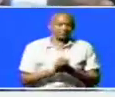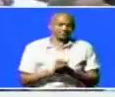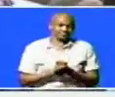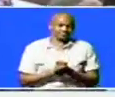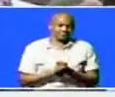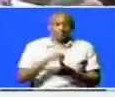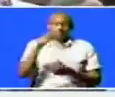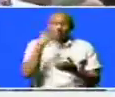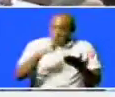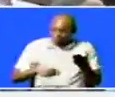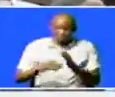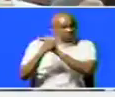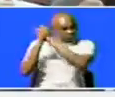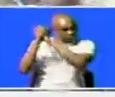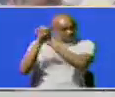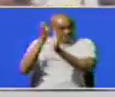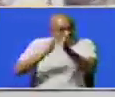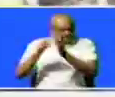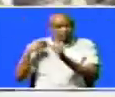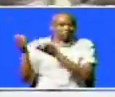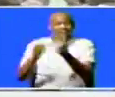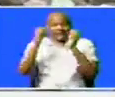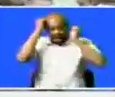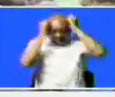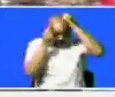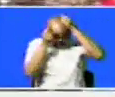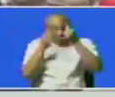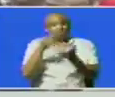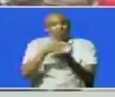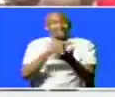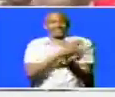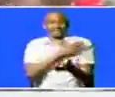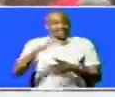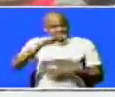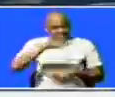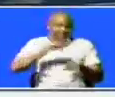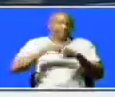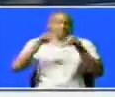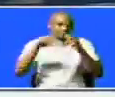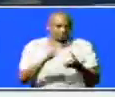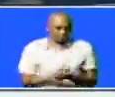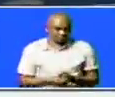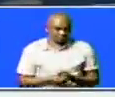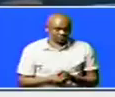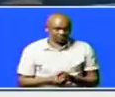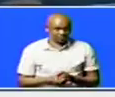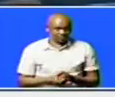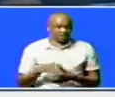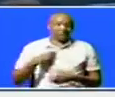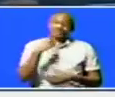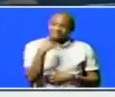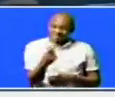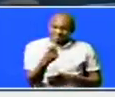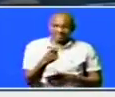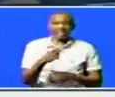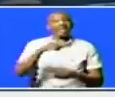He claimed that Jubilee is planning to bring the military in the NASA zones during election. Tumesema na election